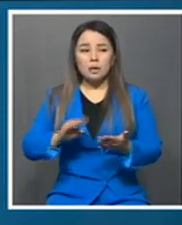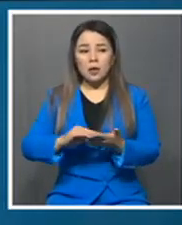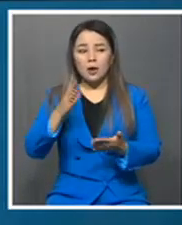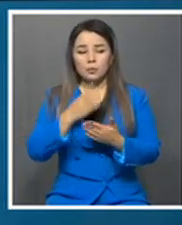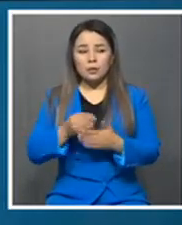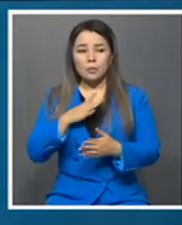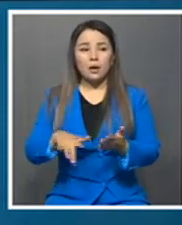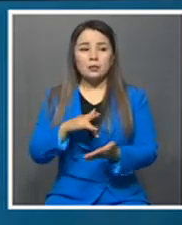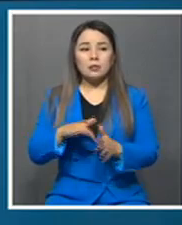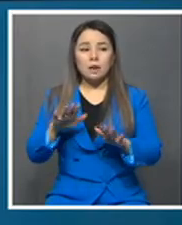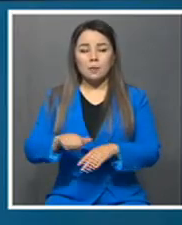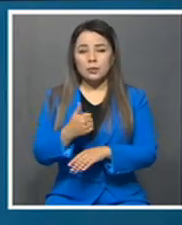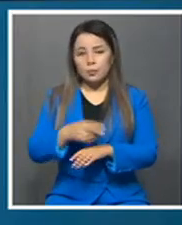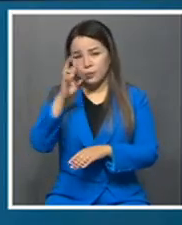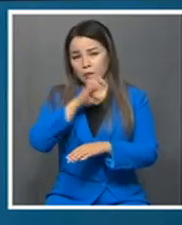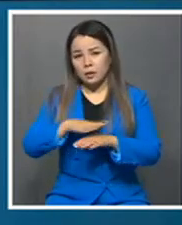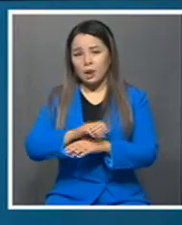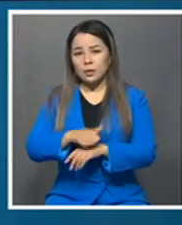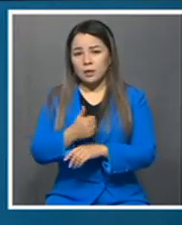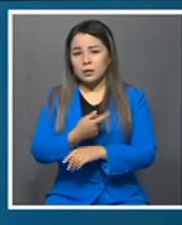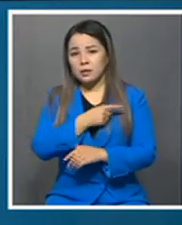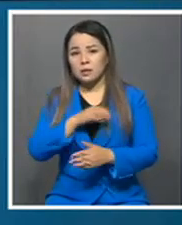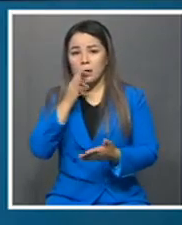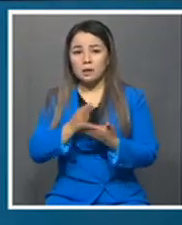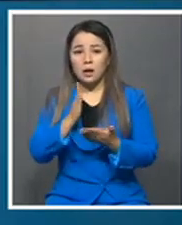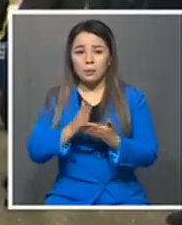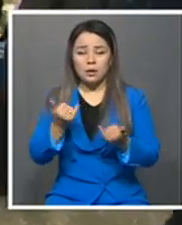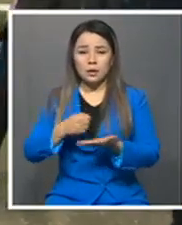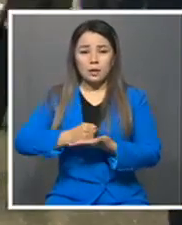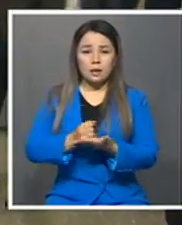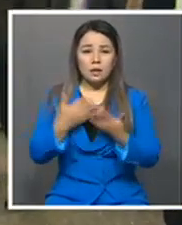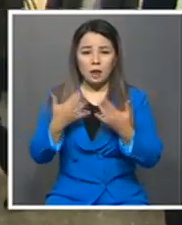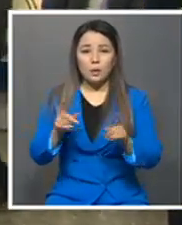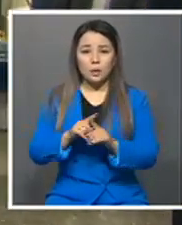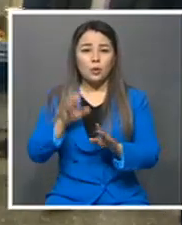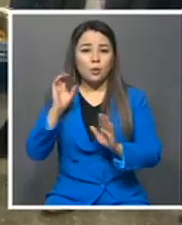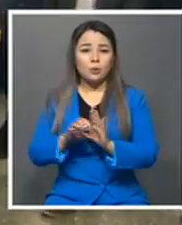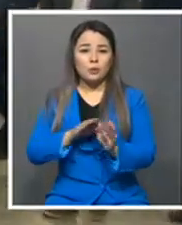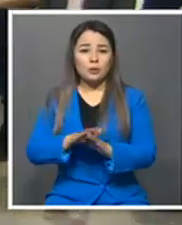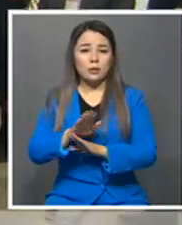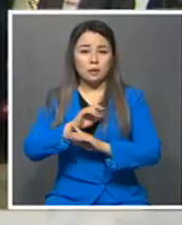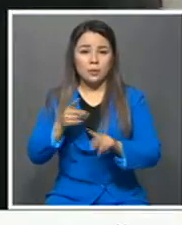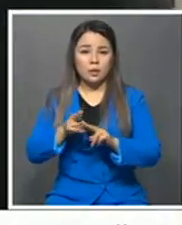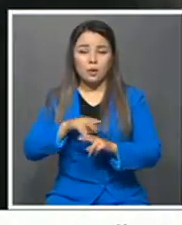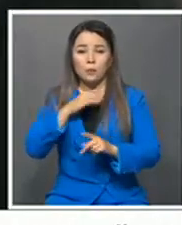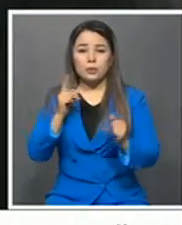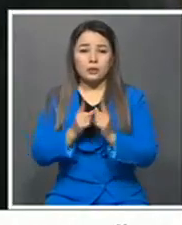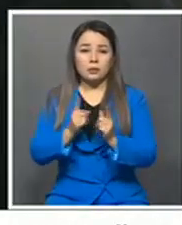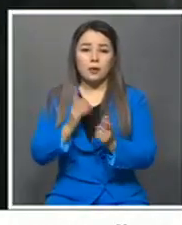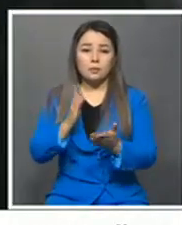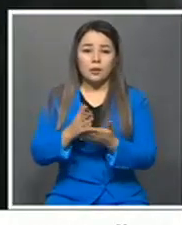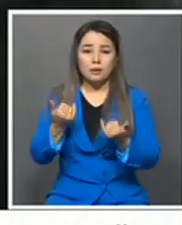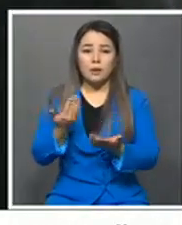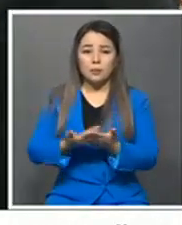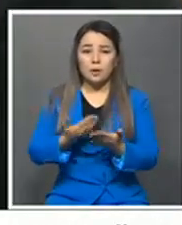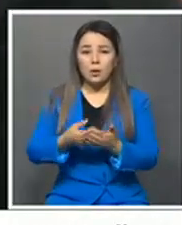аралаған қаланың мемлекеттік бас санитары осылай деді. Рейд барысында бекітілген талаптарды орындамағандар көптеп кездесті. Мәселен,